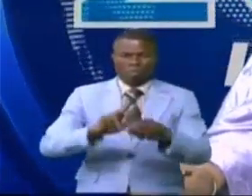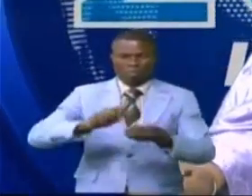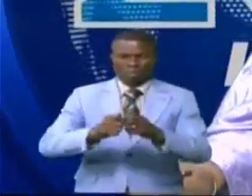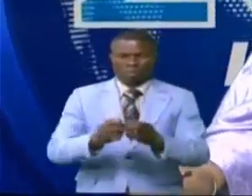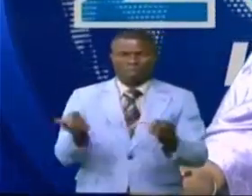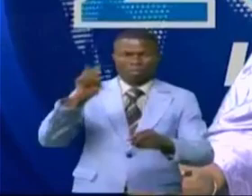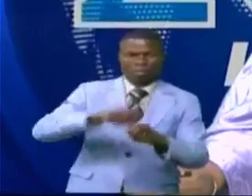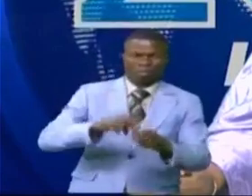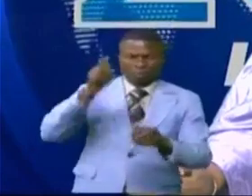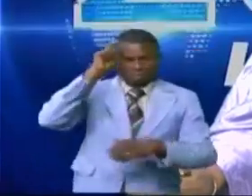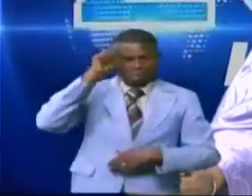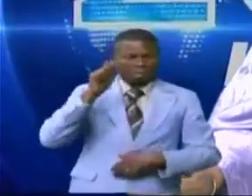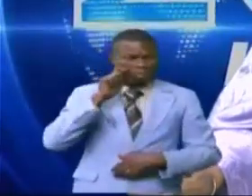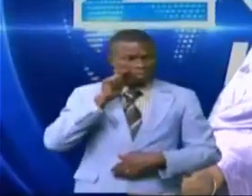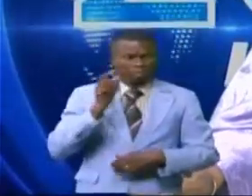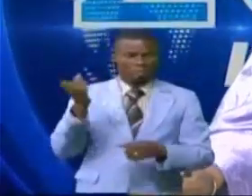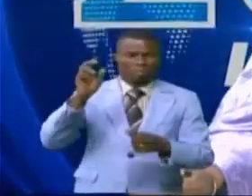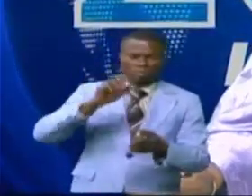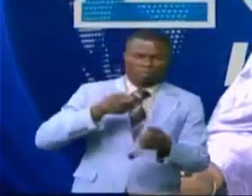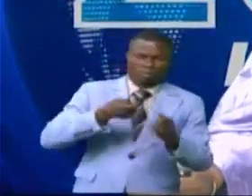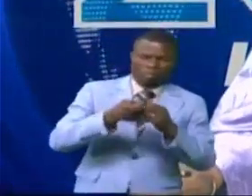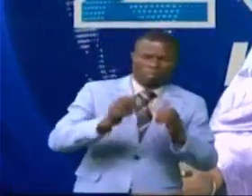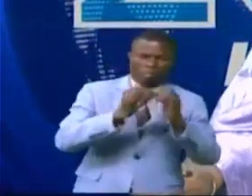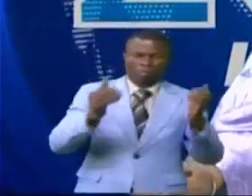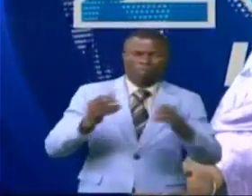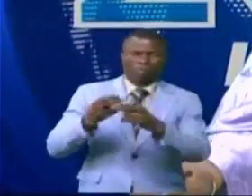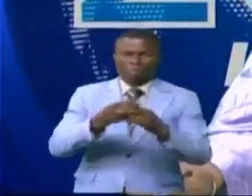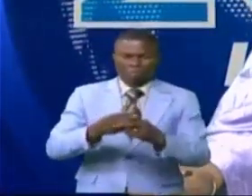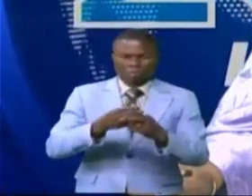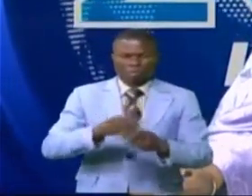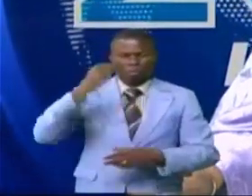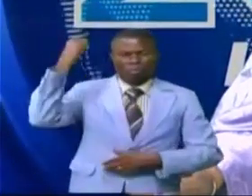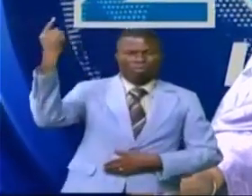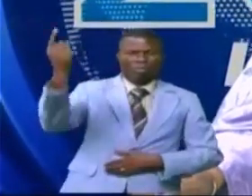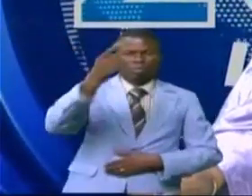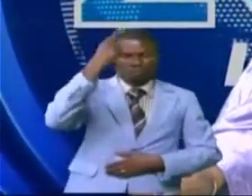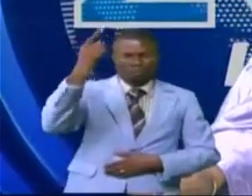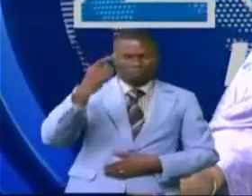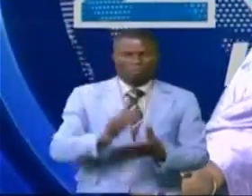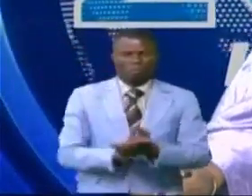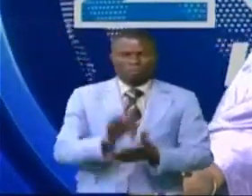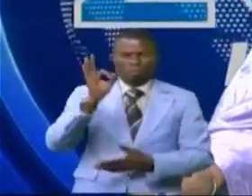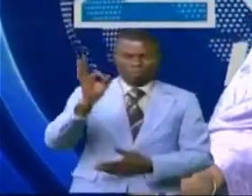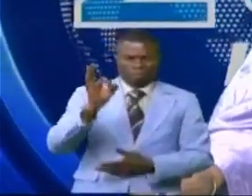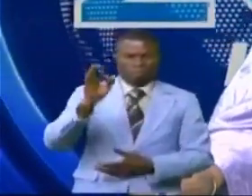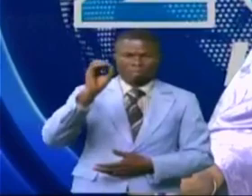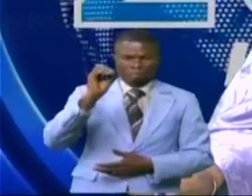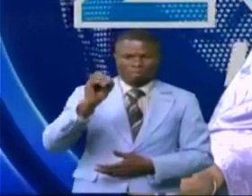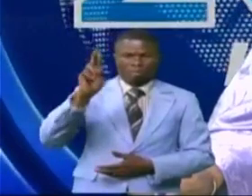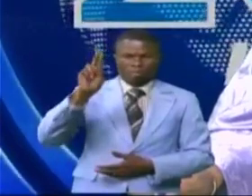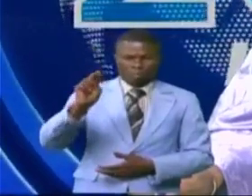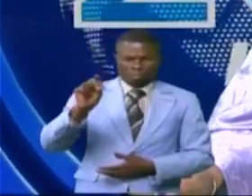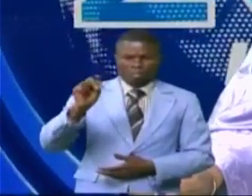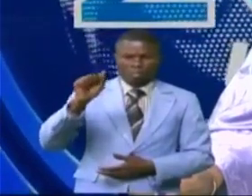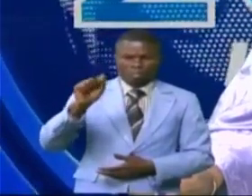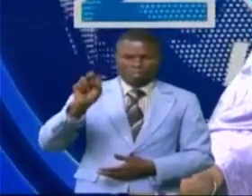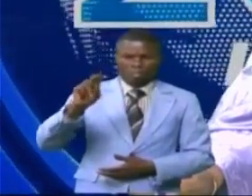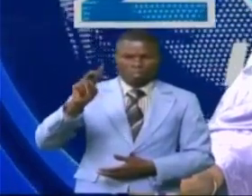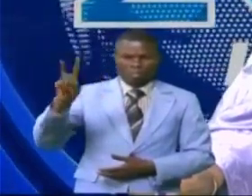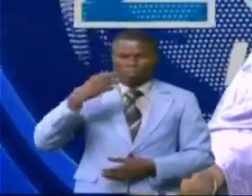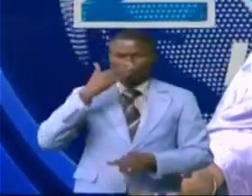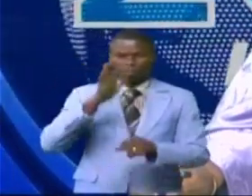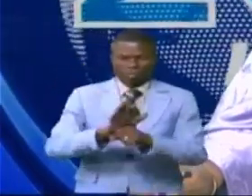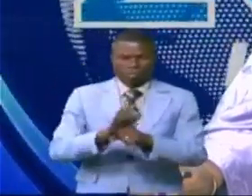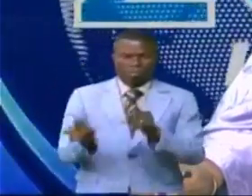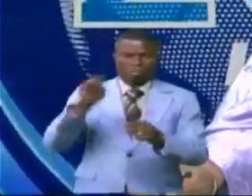violences sexuelles et des crimes contre la paix et la sécurité de l'humanité, FONAREV, en sigle, a rassuré les victimes de